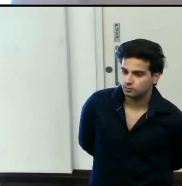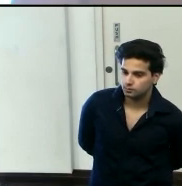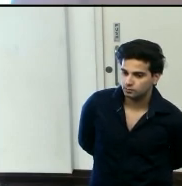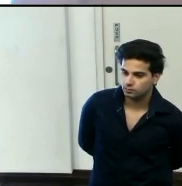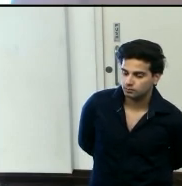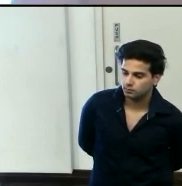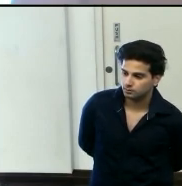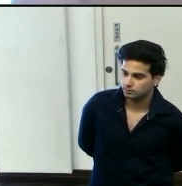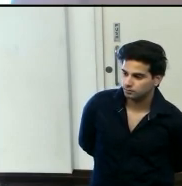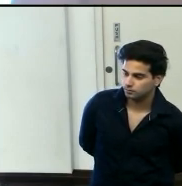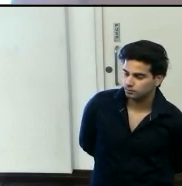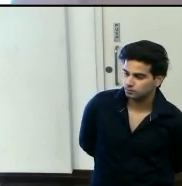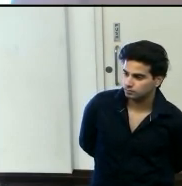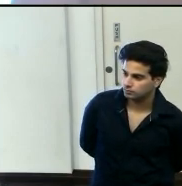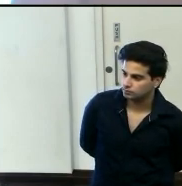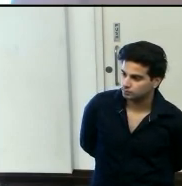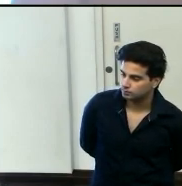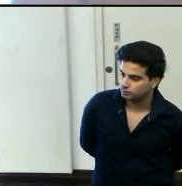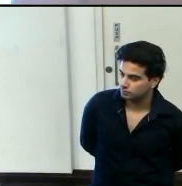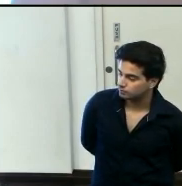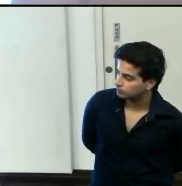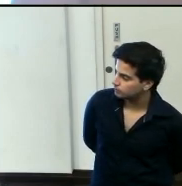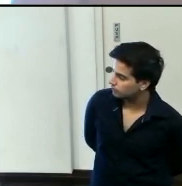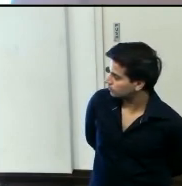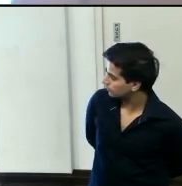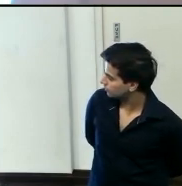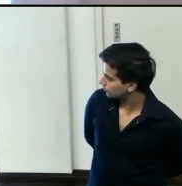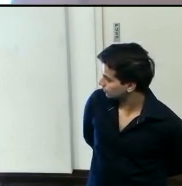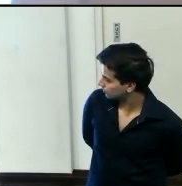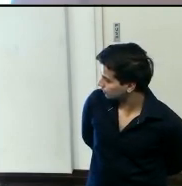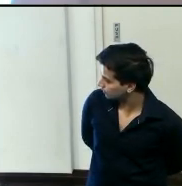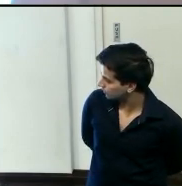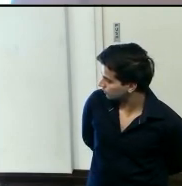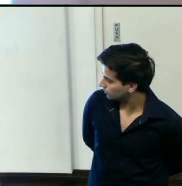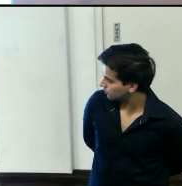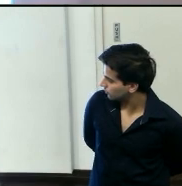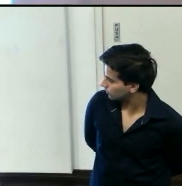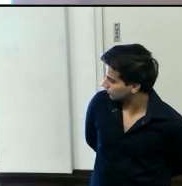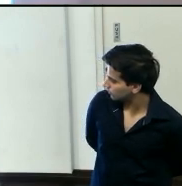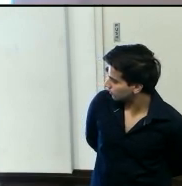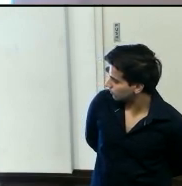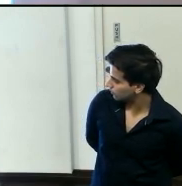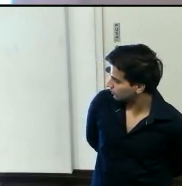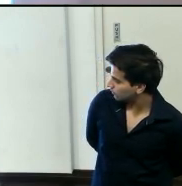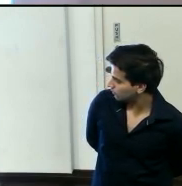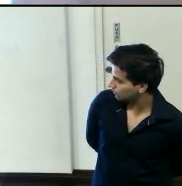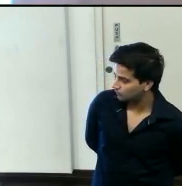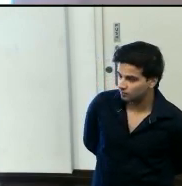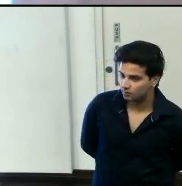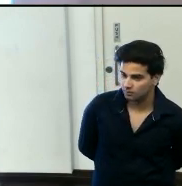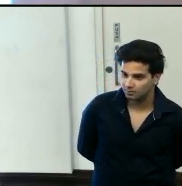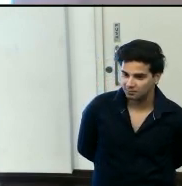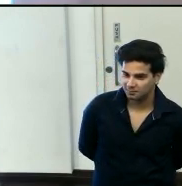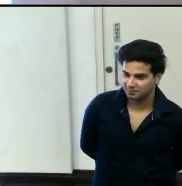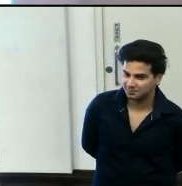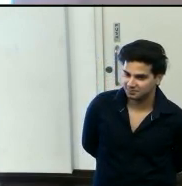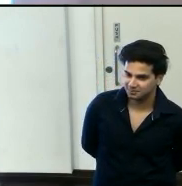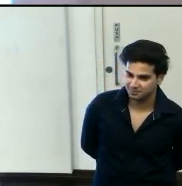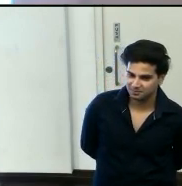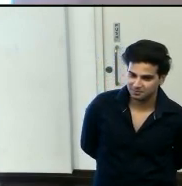ಮಾಡಿದ್ದೀನಿ. ಇಲ್ಲೂ ಕೂಡ ಅದನ್ನ ಬಹಳ ಸಟಲ್ ಆಗಿ, ಬಹಳ ಸೂಕ್ಷ್ಮವಾಗಿ. ಈಗ ನಾನು ಅದನ್ನೇ ಕೇಳಬೇಕು ಅಂತಿದ್ದೆ. ಈಗ